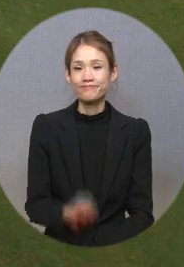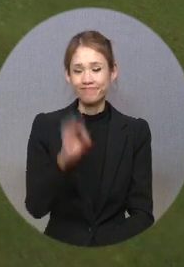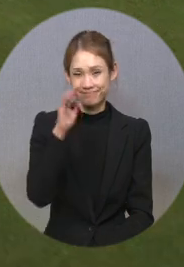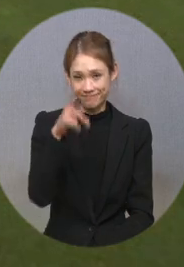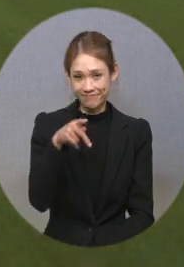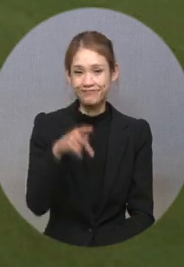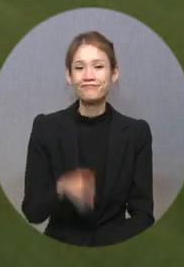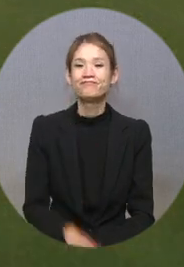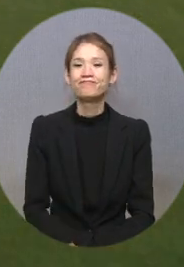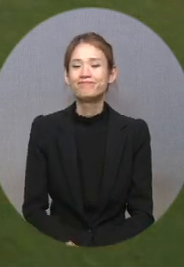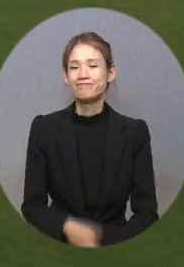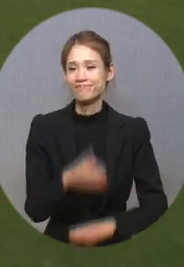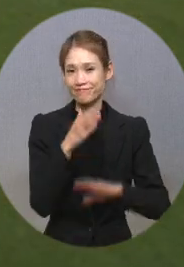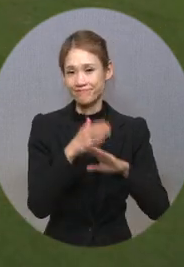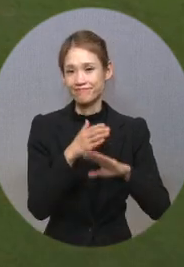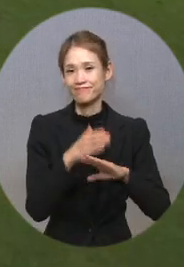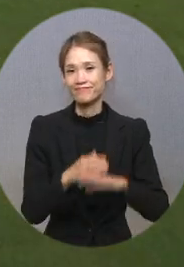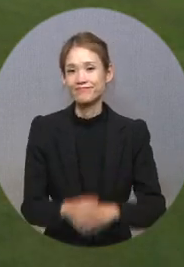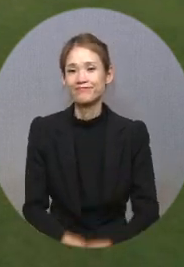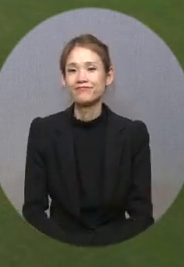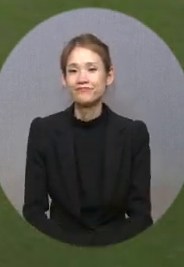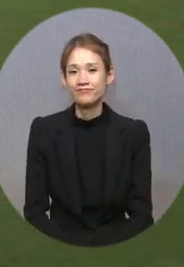오케이. 감사합니다.